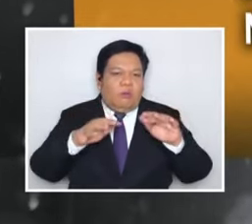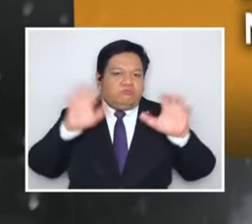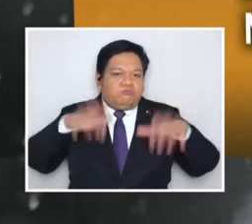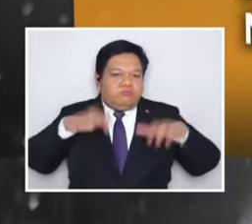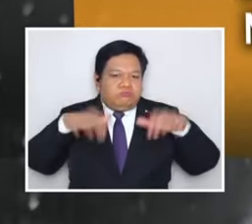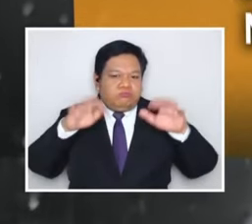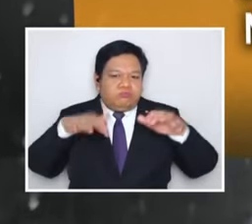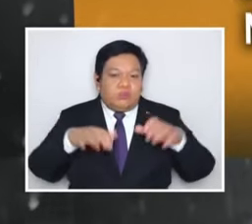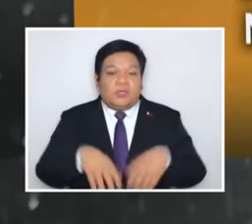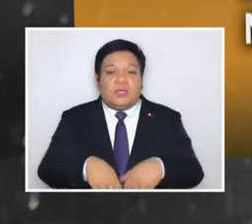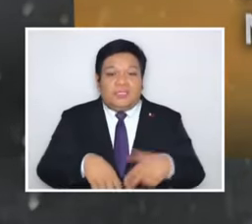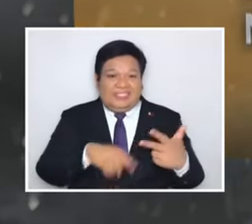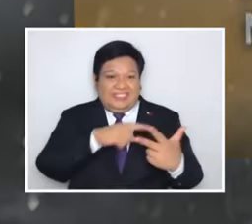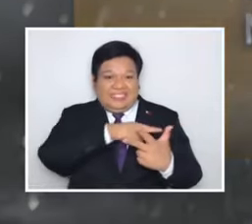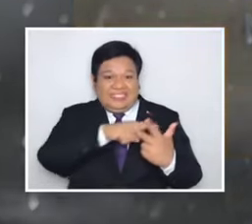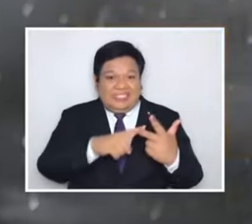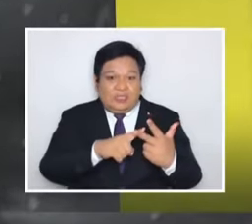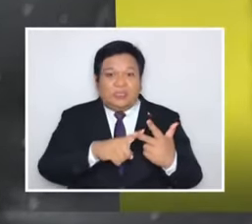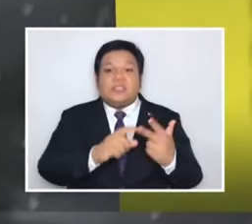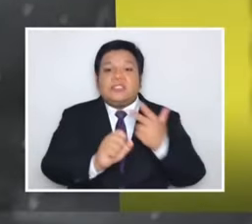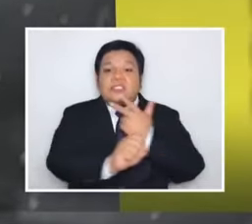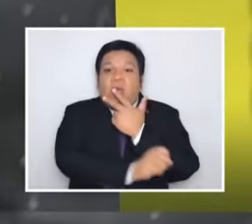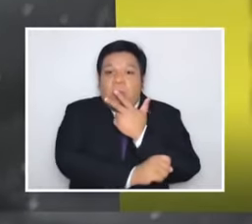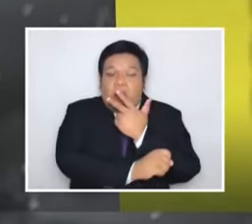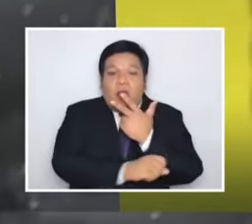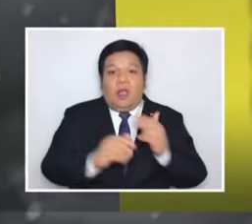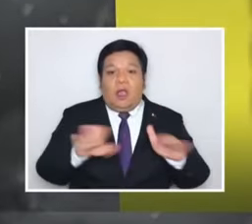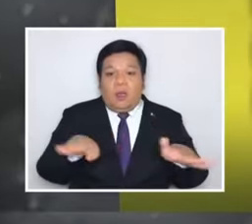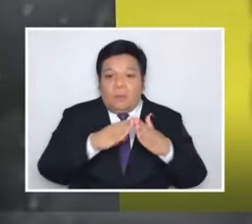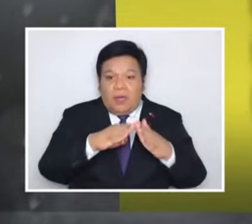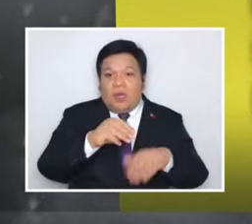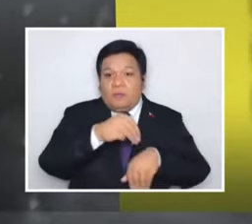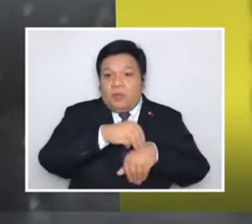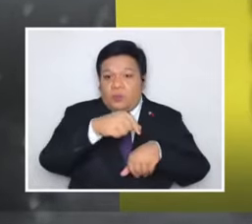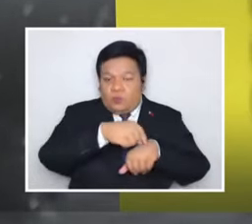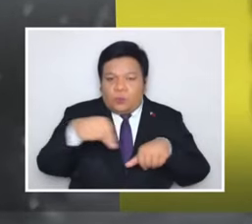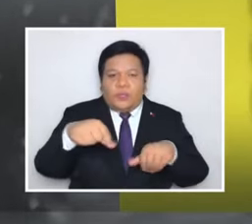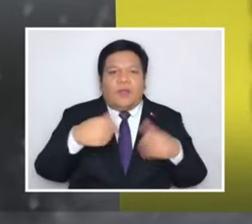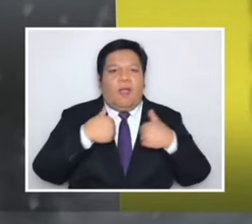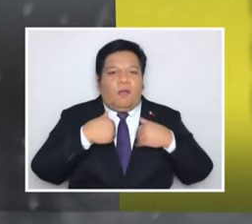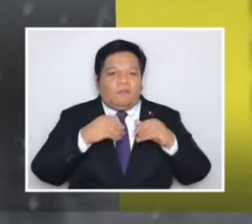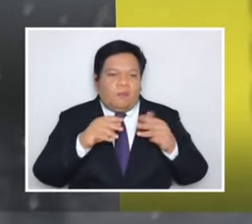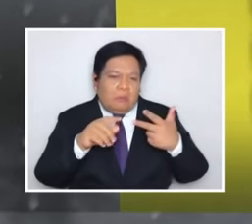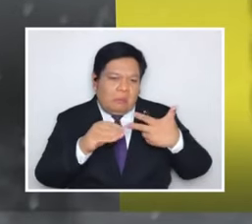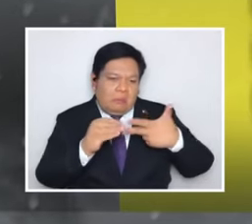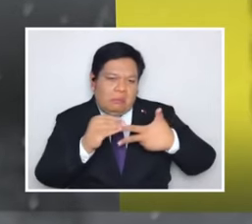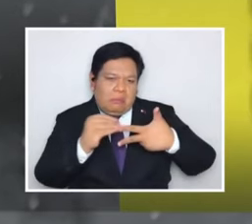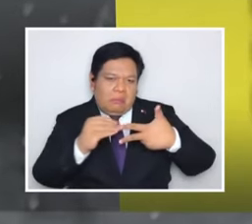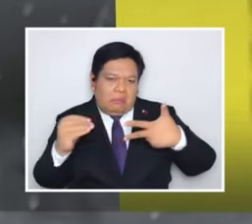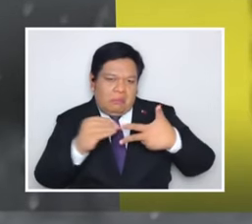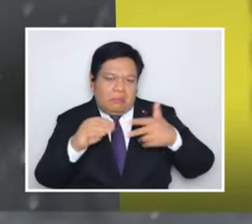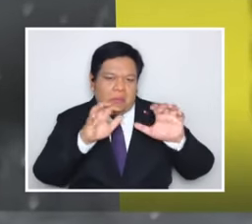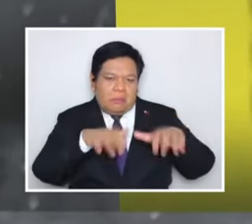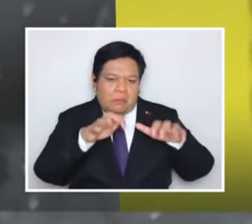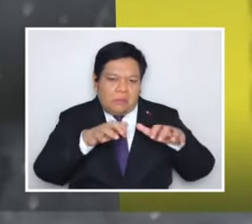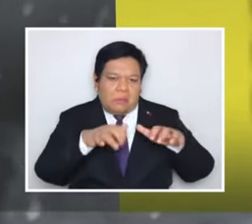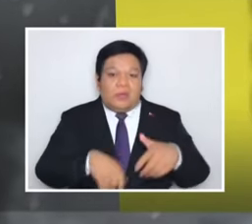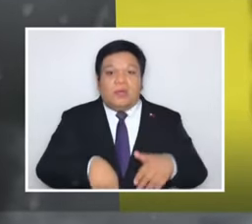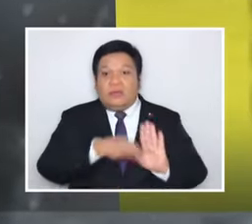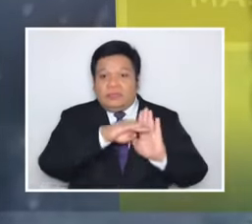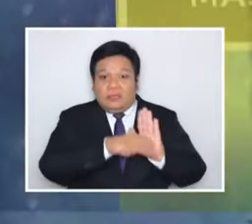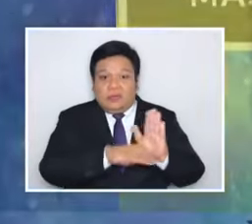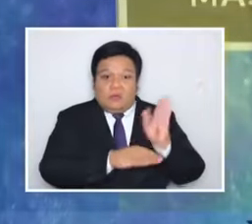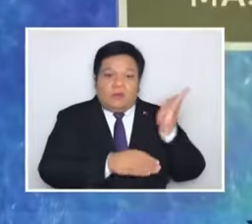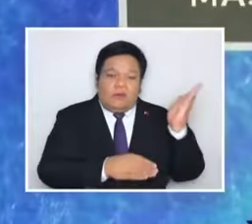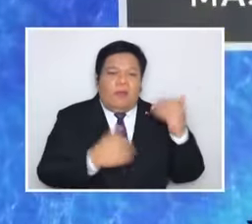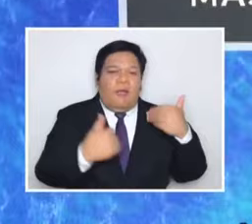Marinduque. At yellow heavy rainfall warning sa Romblon, Oriental Mindoro, Camarines Norte, Camarines Sur at Catanduanes. Ayon